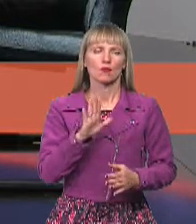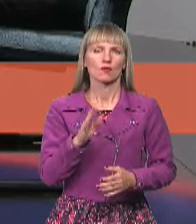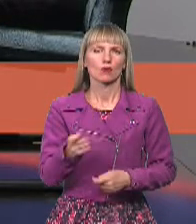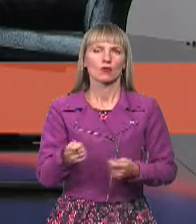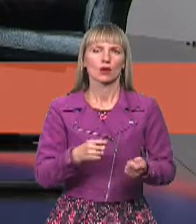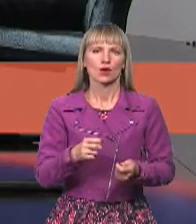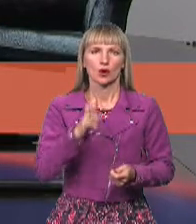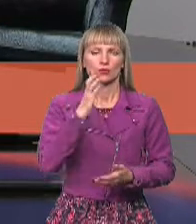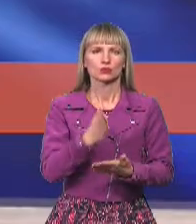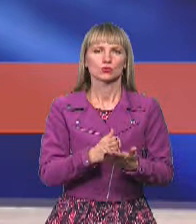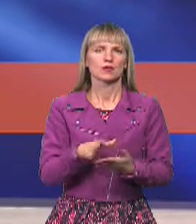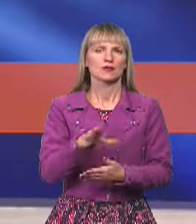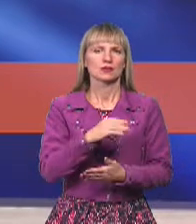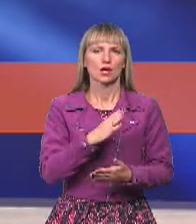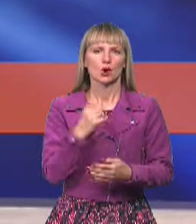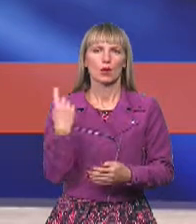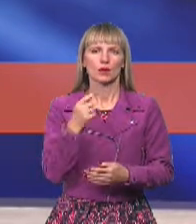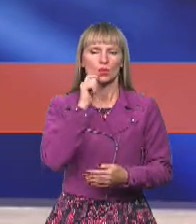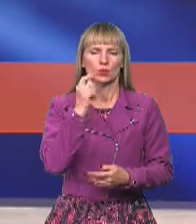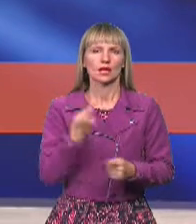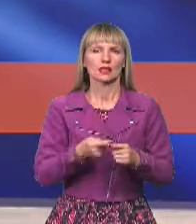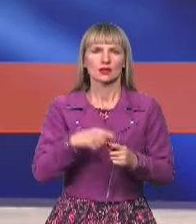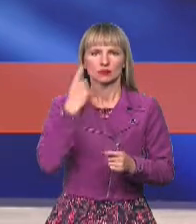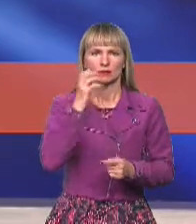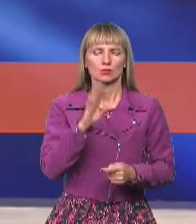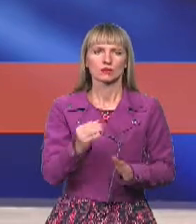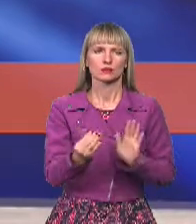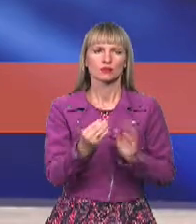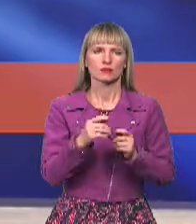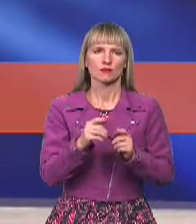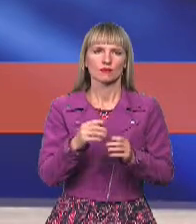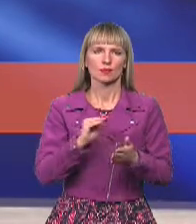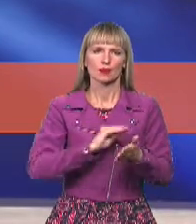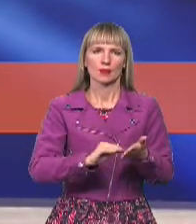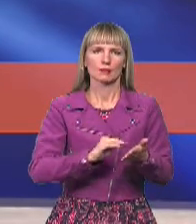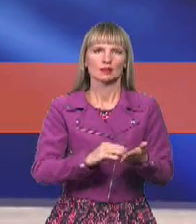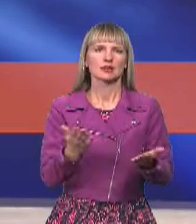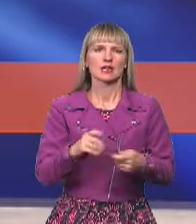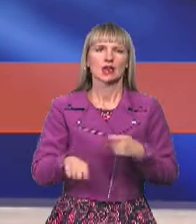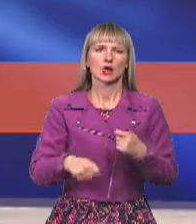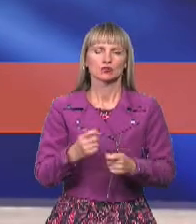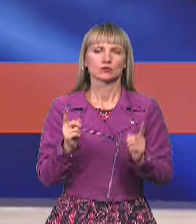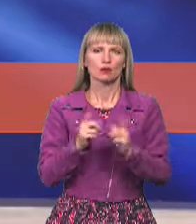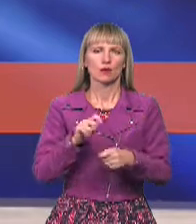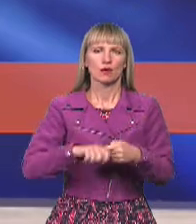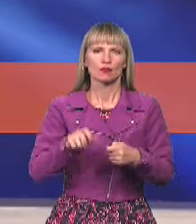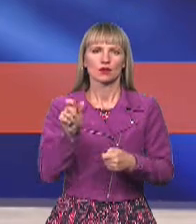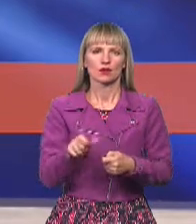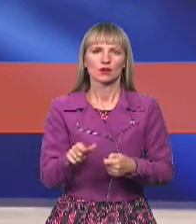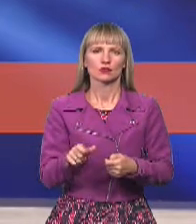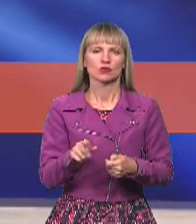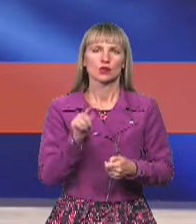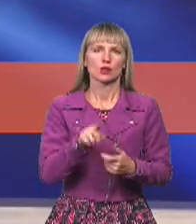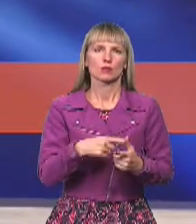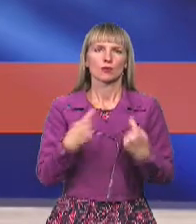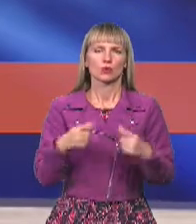Госпотребслужбы во всех областях Украины, и эта информация будет вывешена, как, с какими нарушениями столкнулся инспектор на том или ином